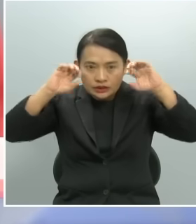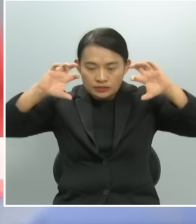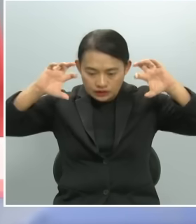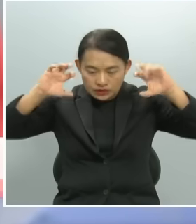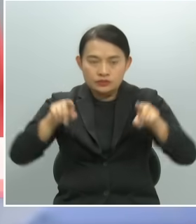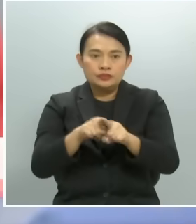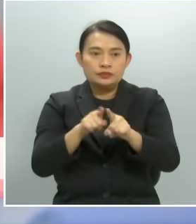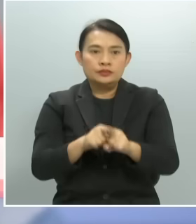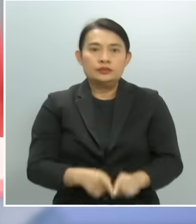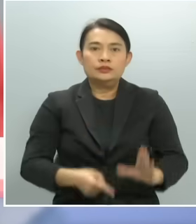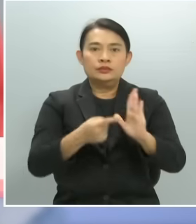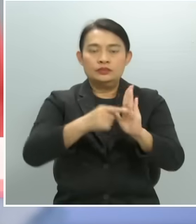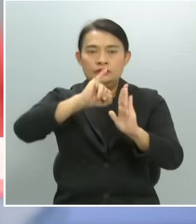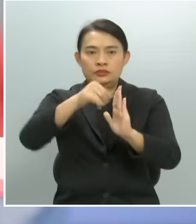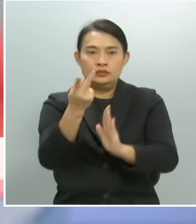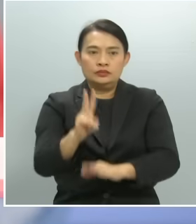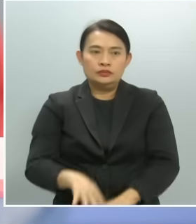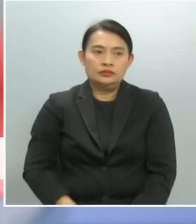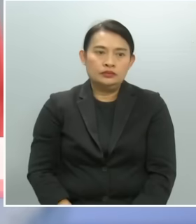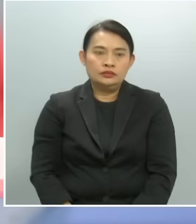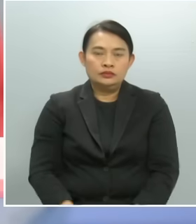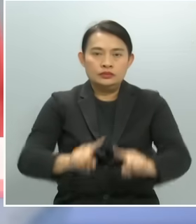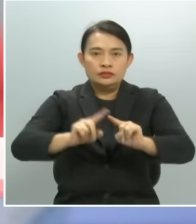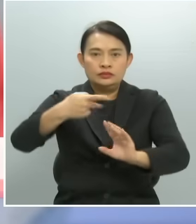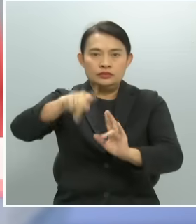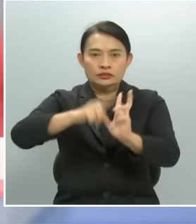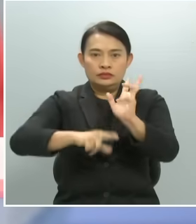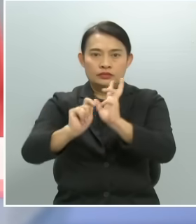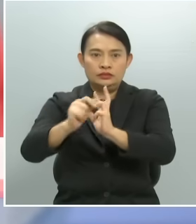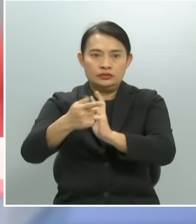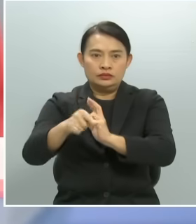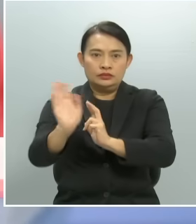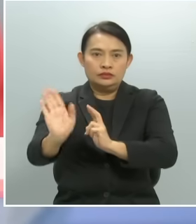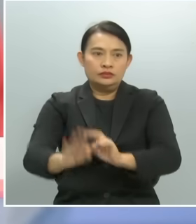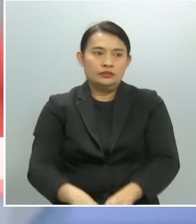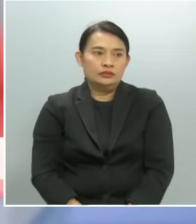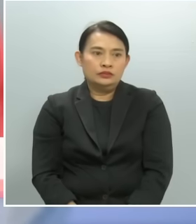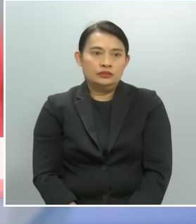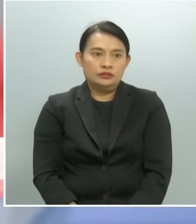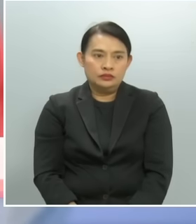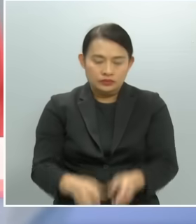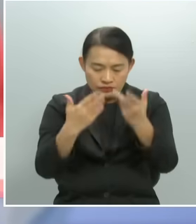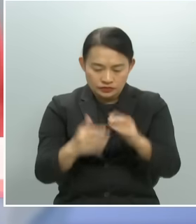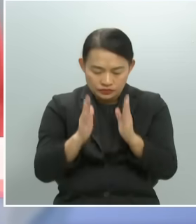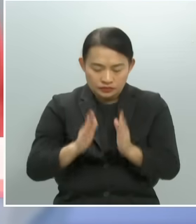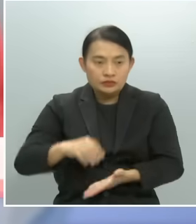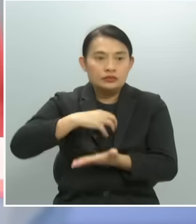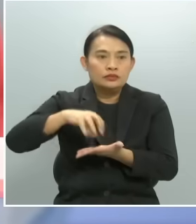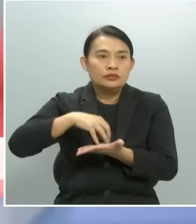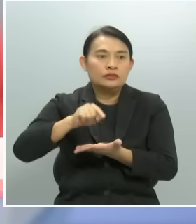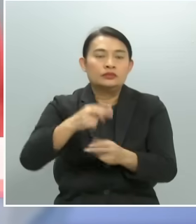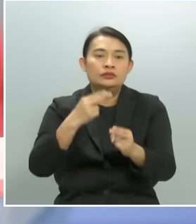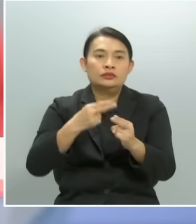แจ็คไม่ได้แต่ป๋องใน The Shockแต่แจ็คเนี่ยเป็นอะไรสักอย่างแล้วก็มีคนมาเล่าแบบผมจำได้ว่าชื่อคุณ